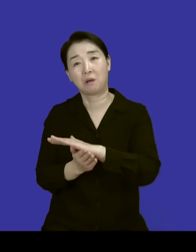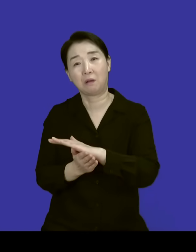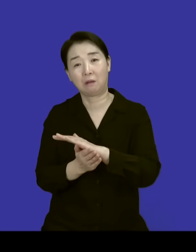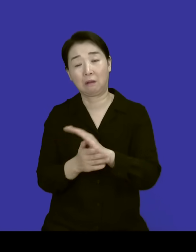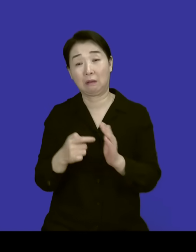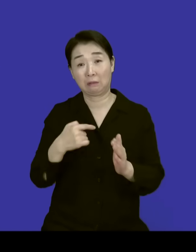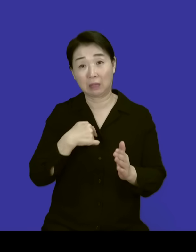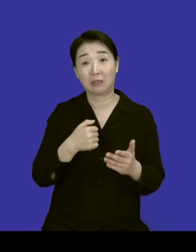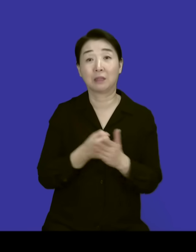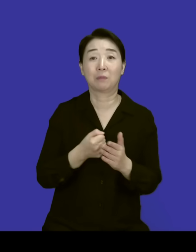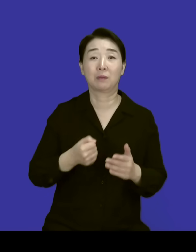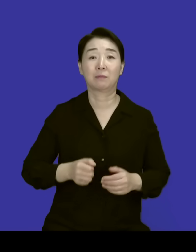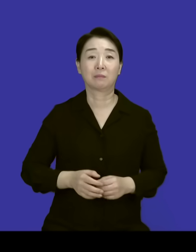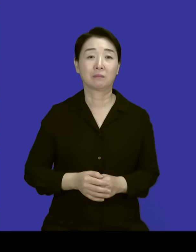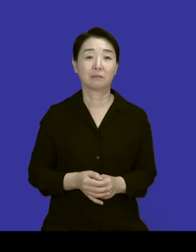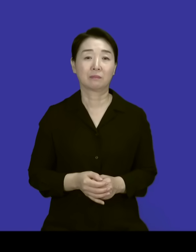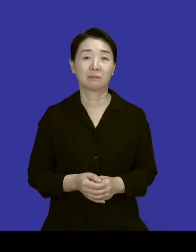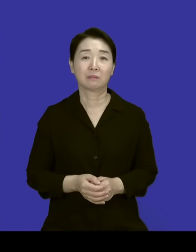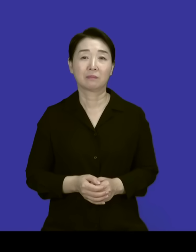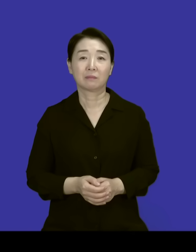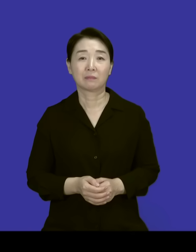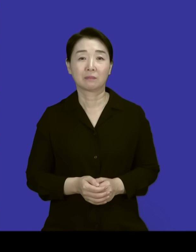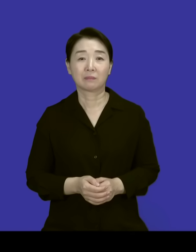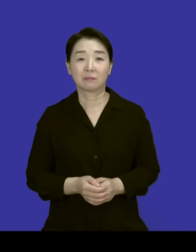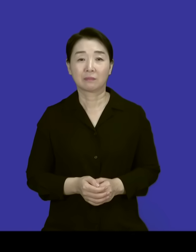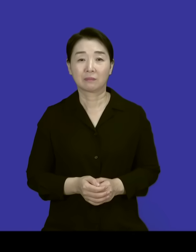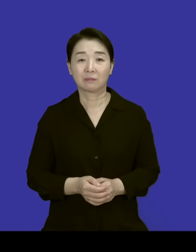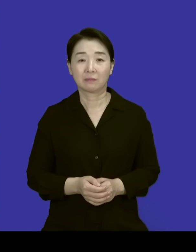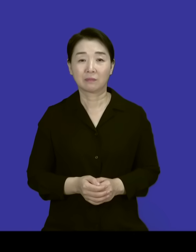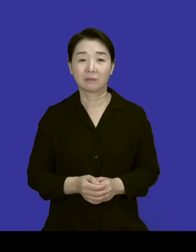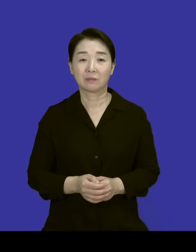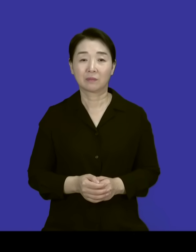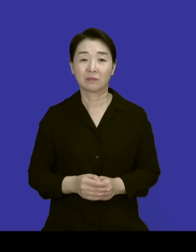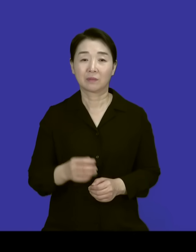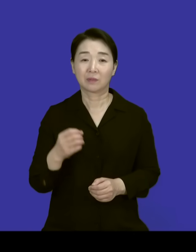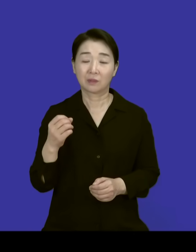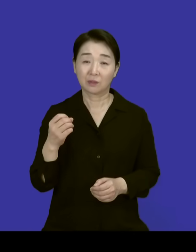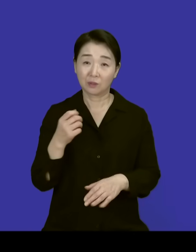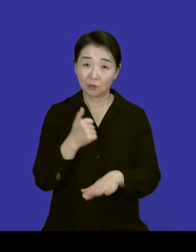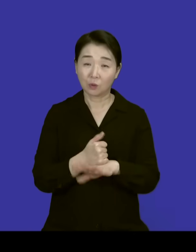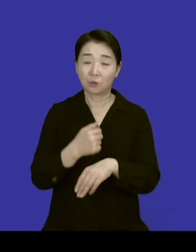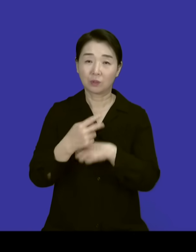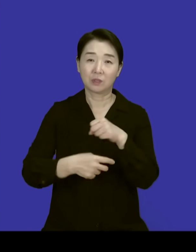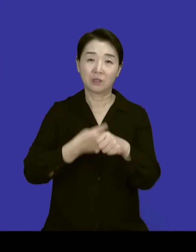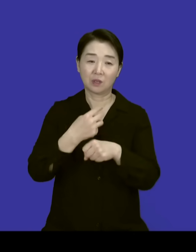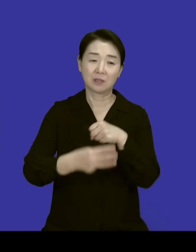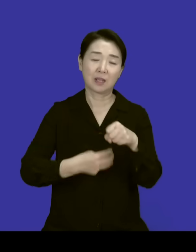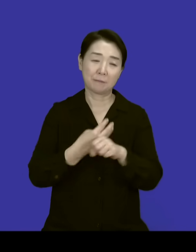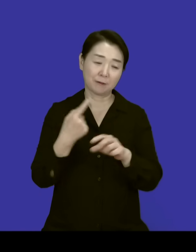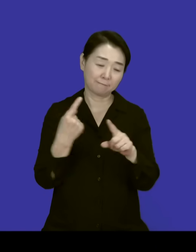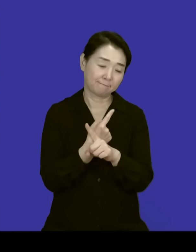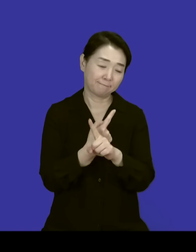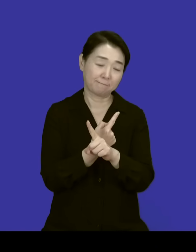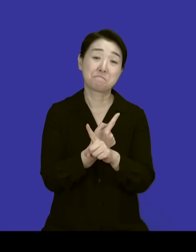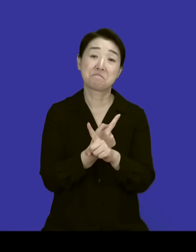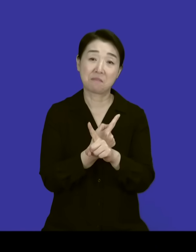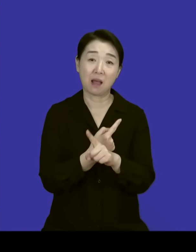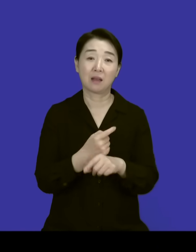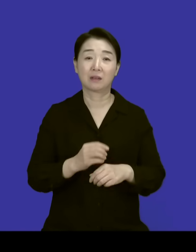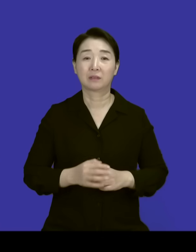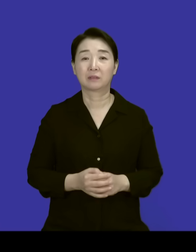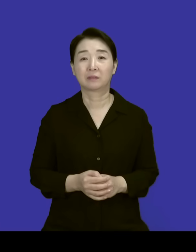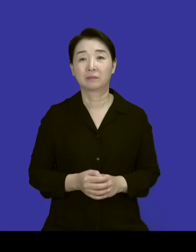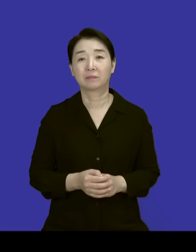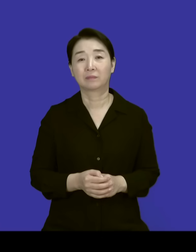예. 저라는 놈 때문에. 그래서 2년 3년 동안 또 과정을 또 겪었어요. 또